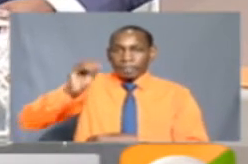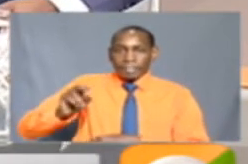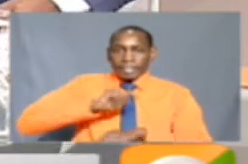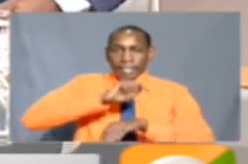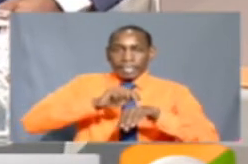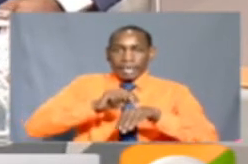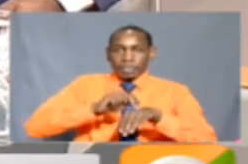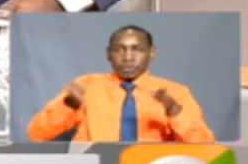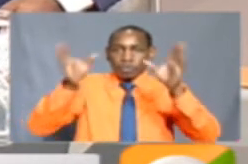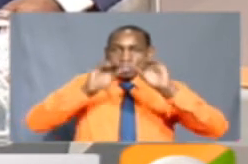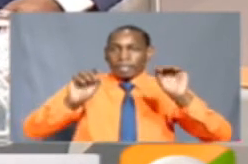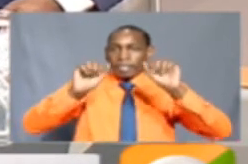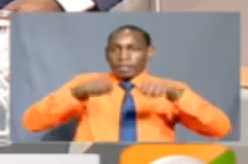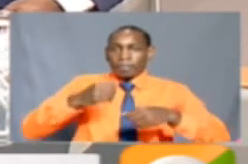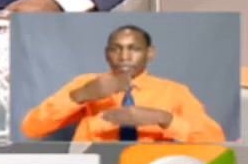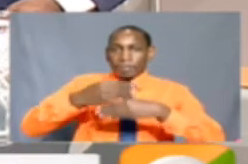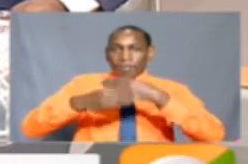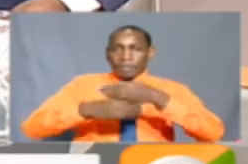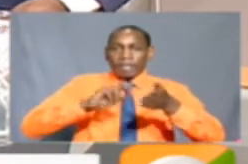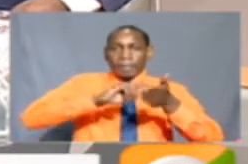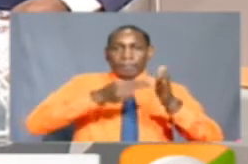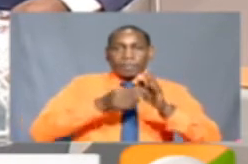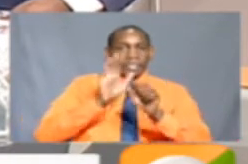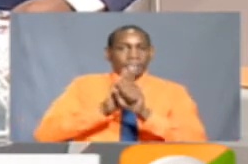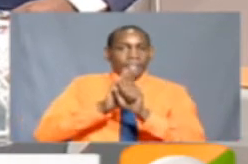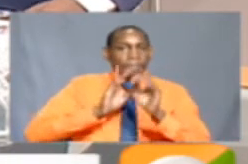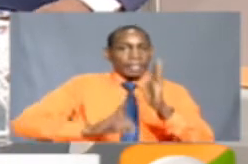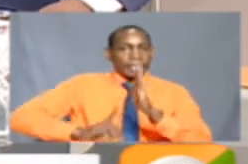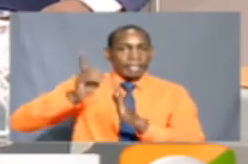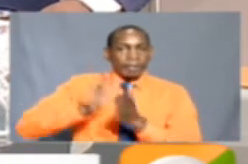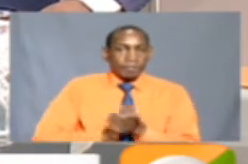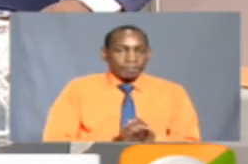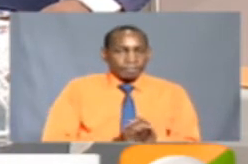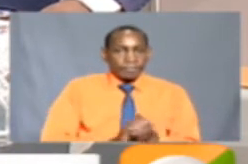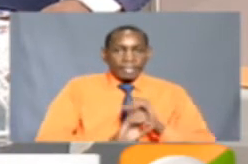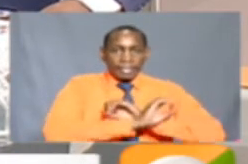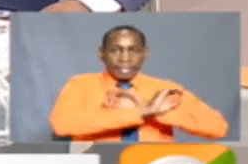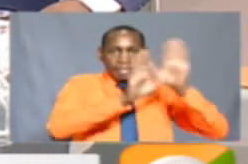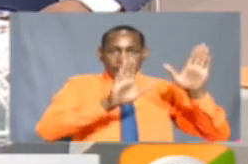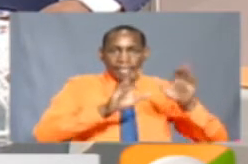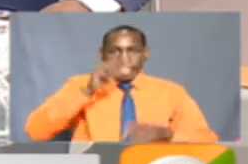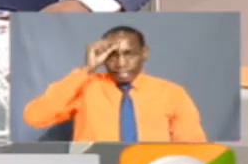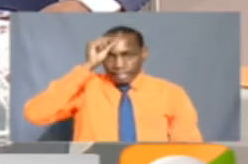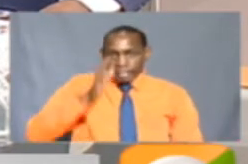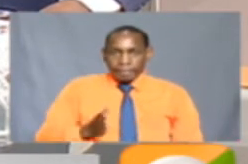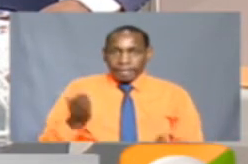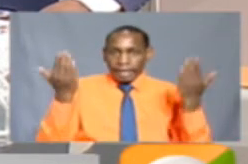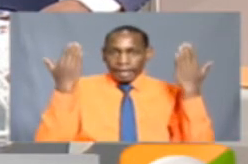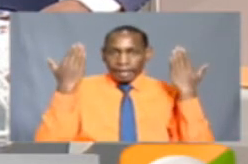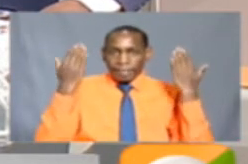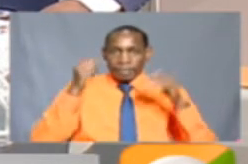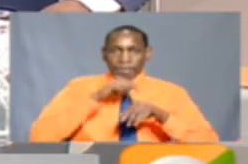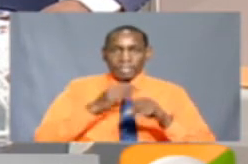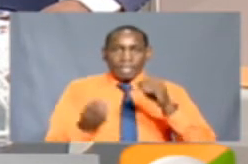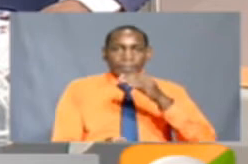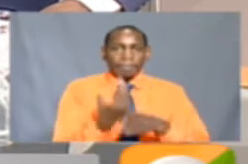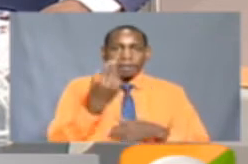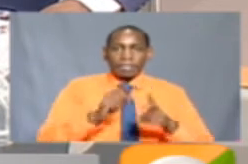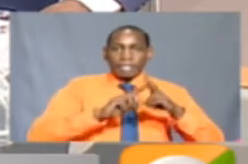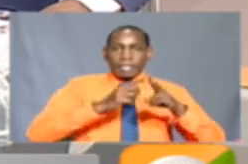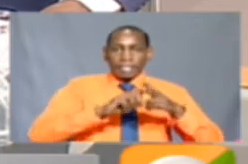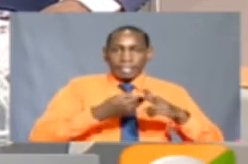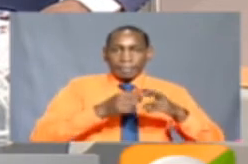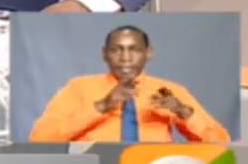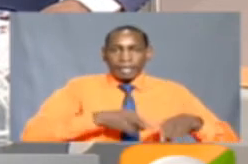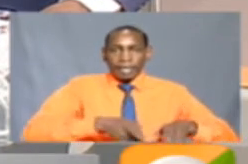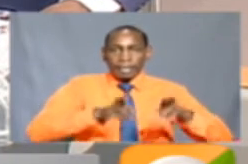kitaifa ili kuwezesha ujenzi wa miradi mingi ya maendeleo. Hayo yalibainishwa na gavana wa Meru Kiraitu Murungi alipozindua ukarabati wa barabara